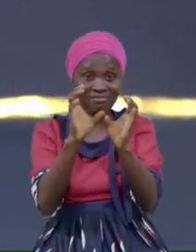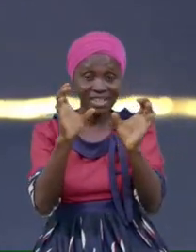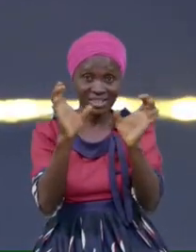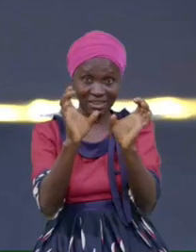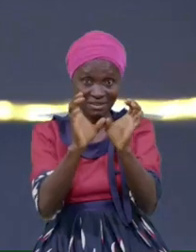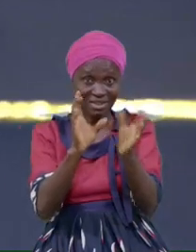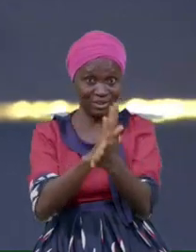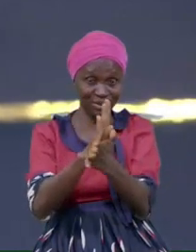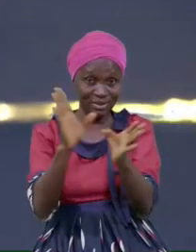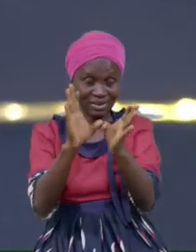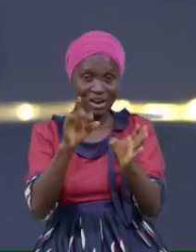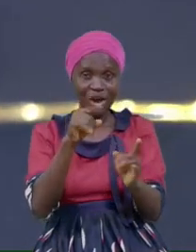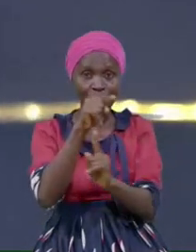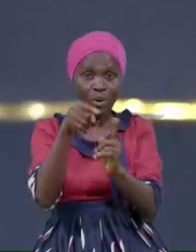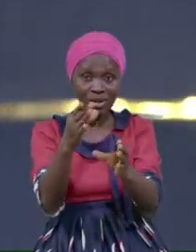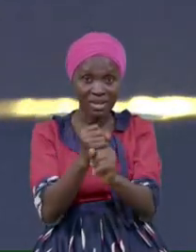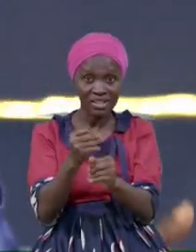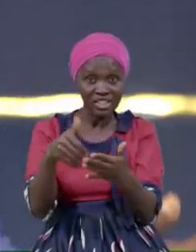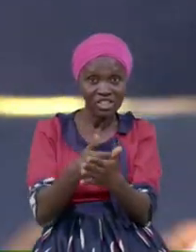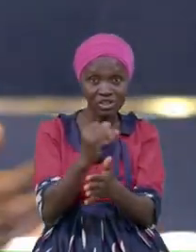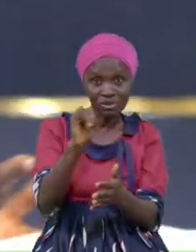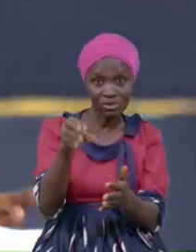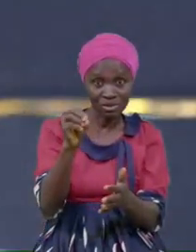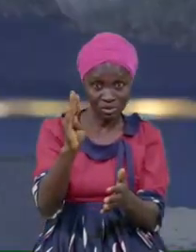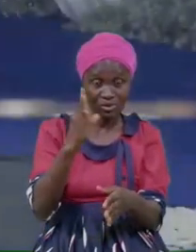tu as un nouvel emploi, tu veux en parler à quelqu'un.